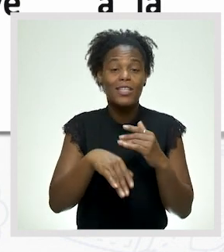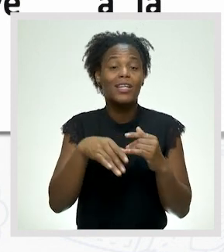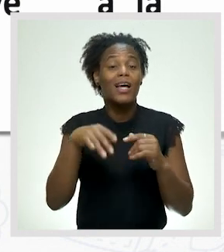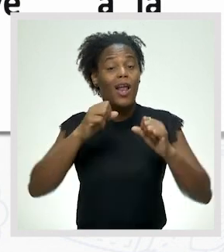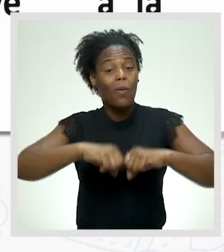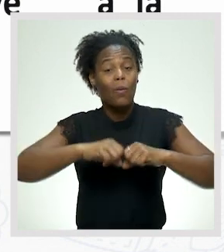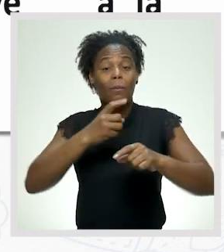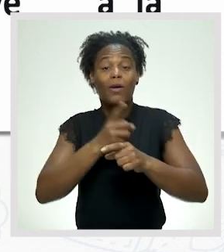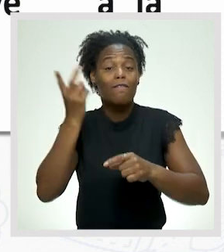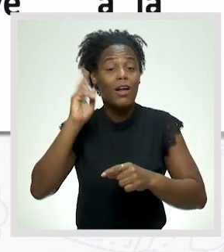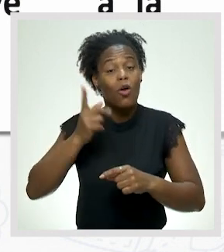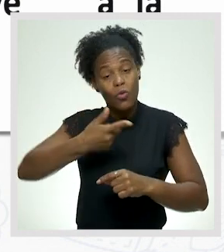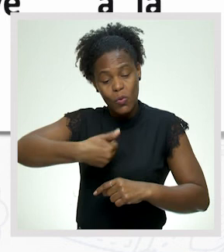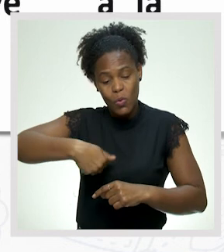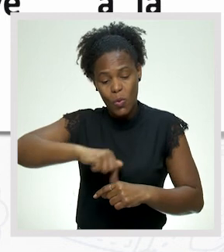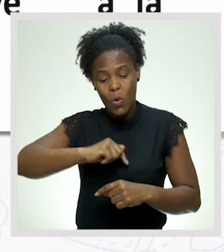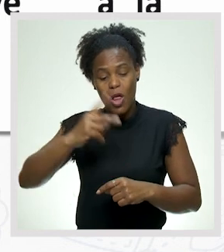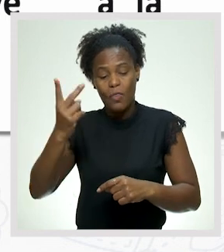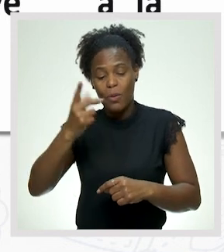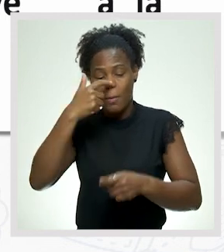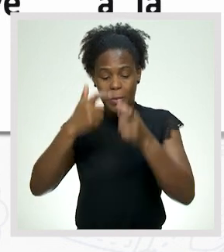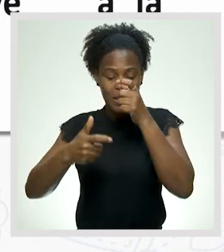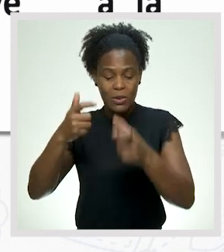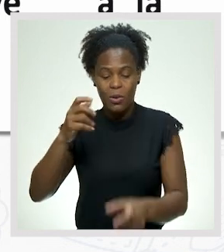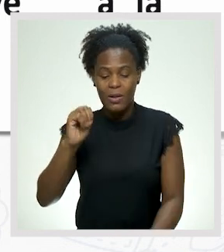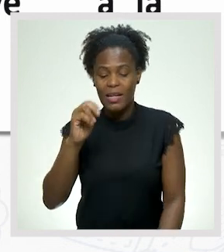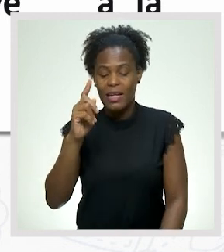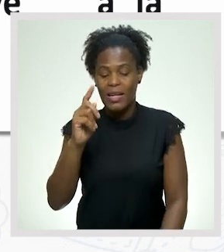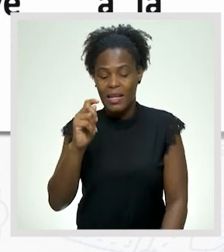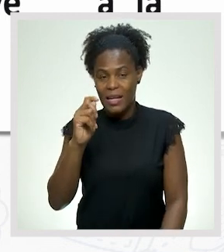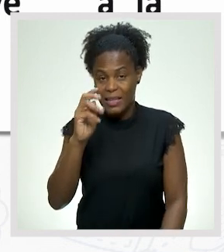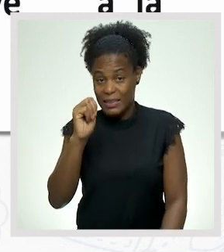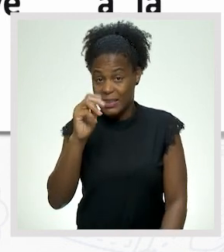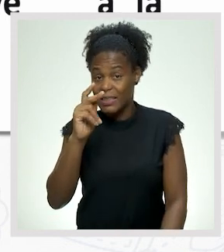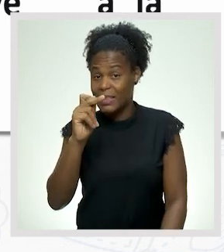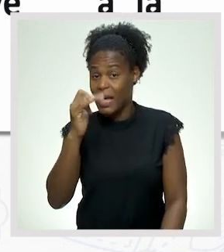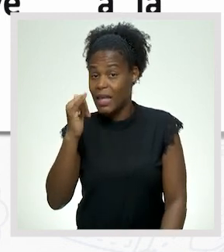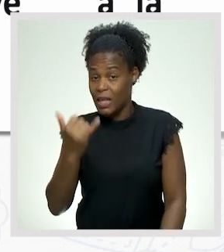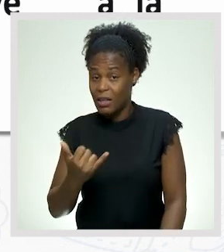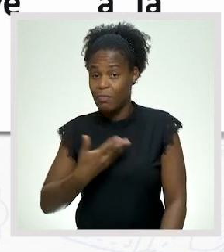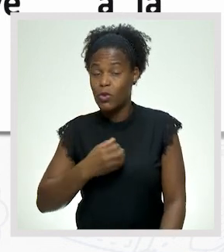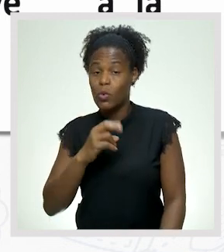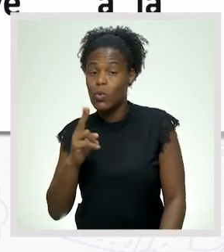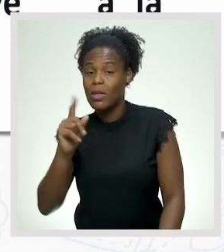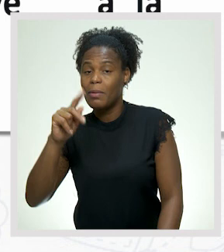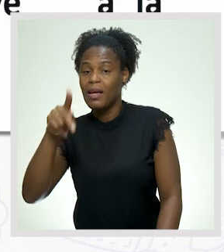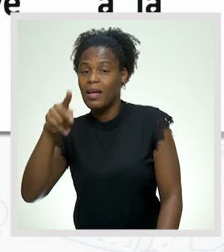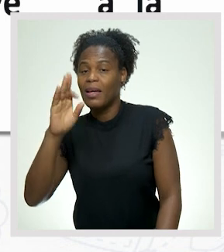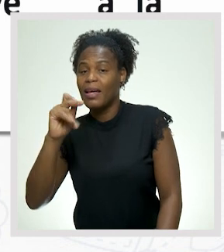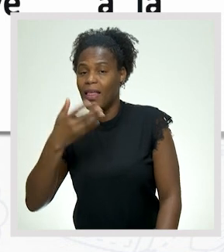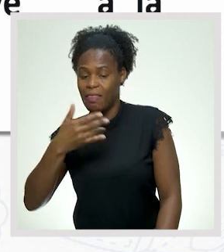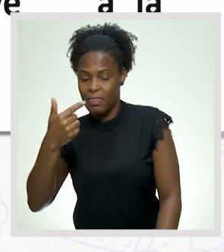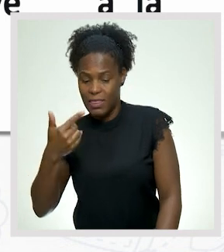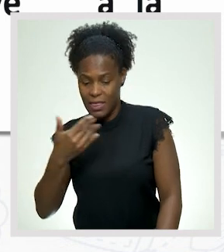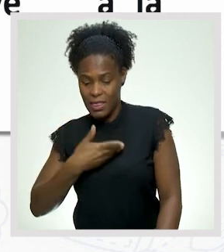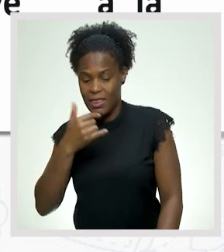de nous. Donc, 2 personnes, Seydou et Kadi, on fait l'accord, on met un S, un peu déçu